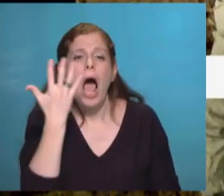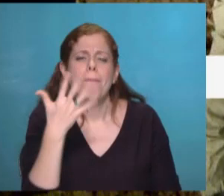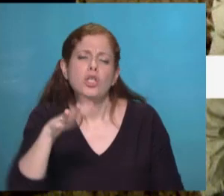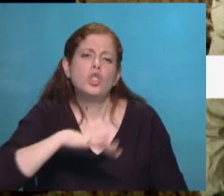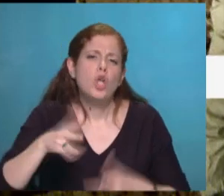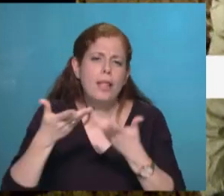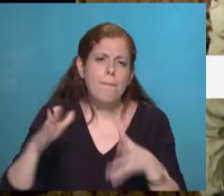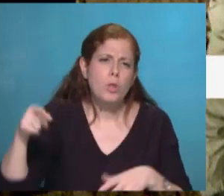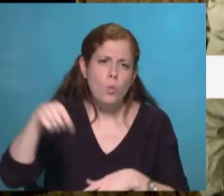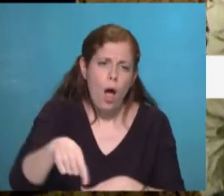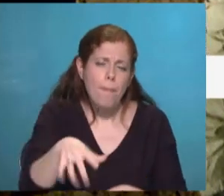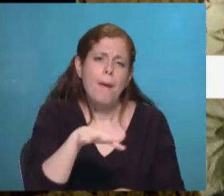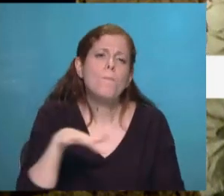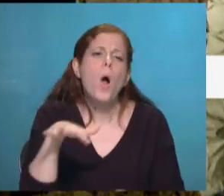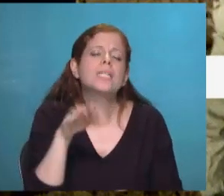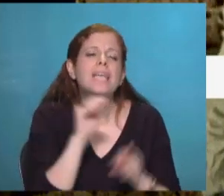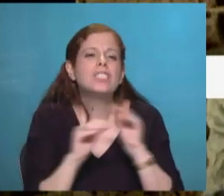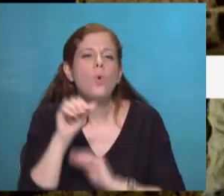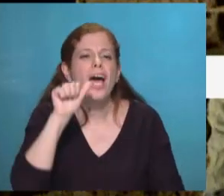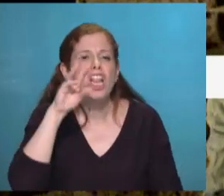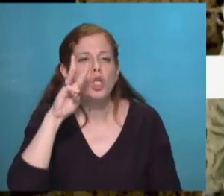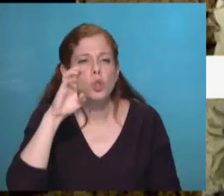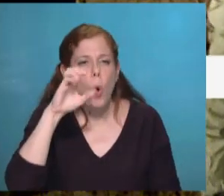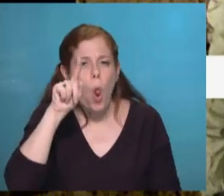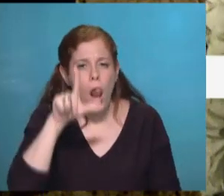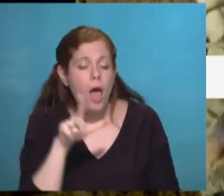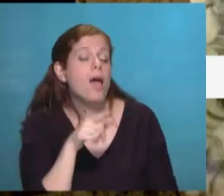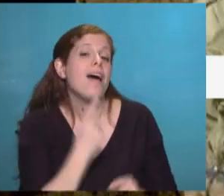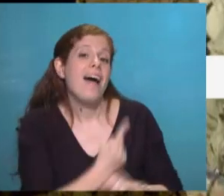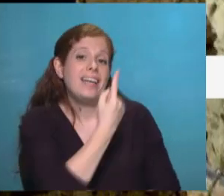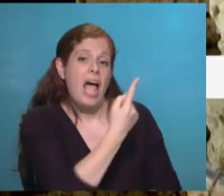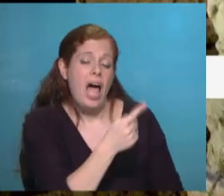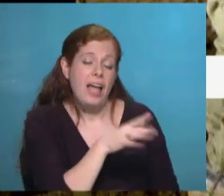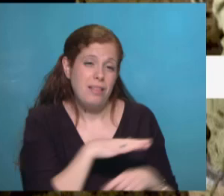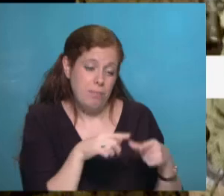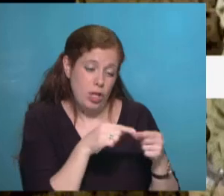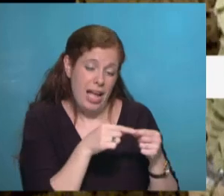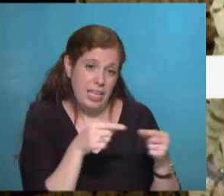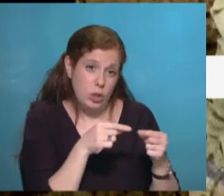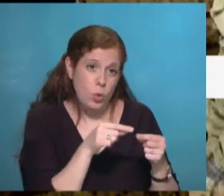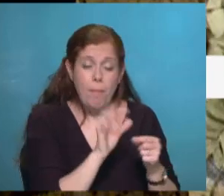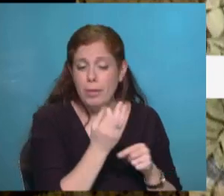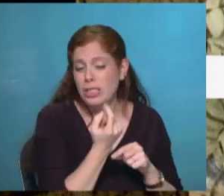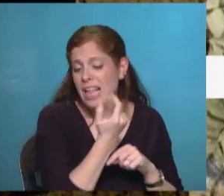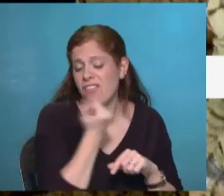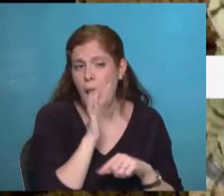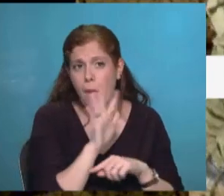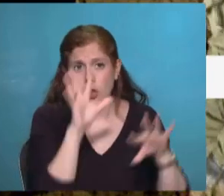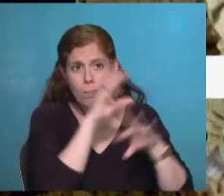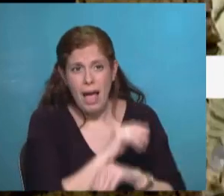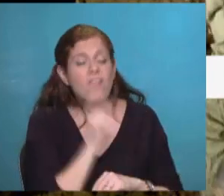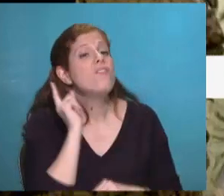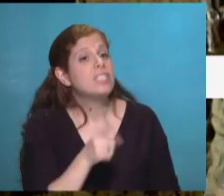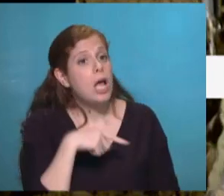פתוחים במועצה האזורית אשכול, רקטה אחת נופלת בשטח הרצועה, היא נורית ממש קצת לפני השעה 5 בערב, וצריך